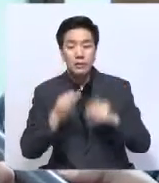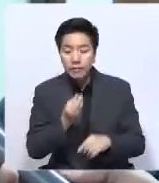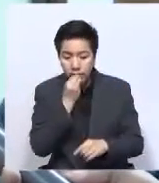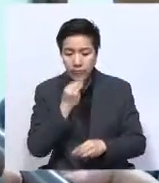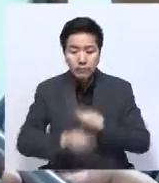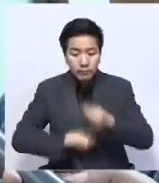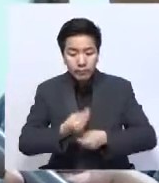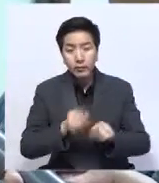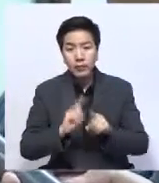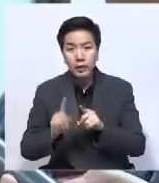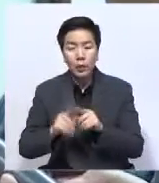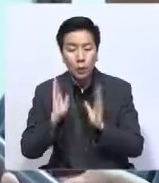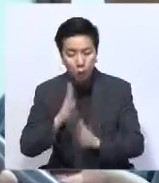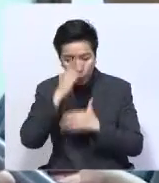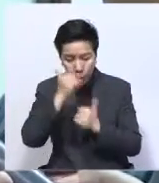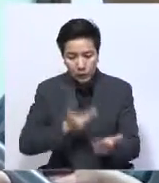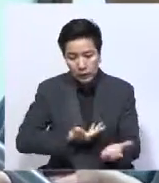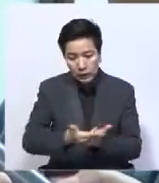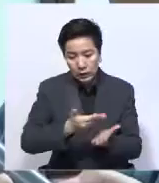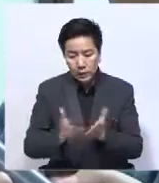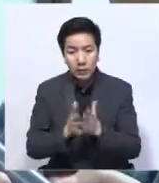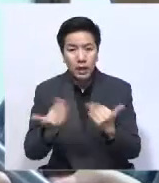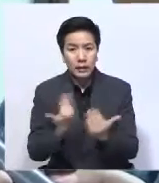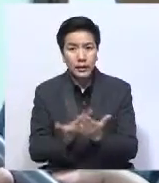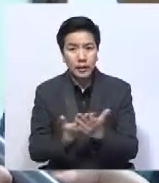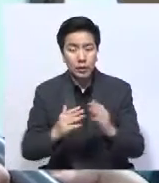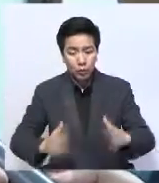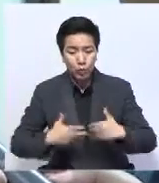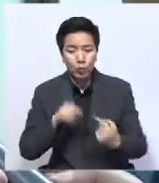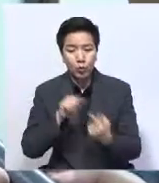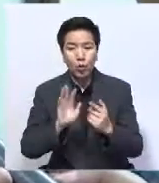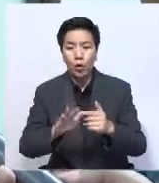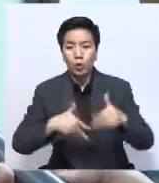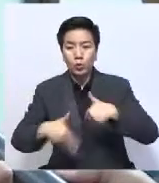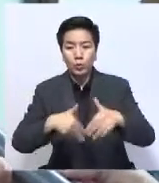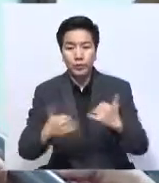หารท้องถิ่นก็ได้รับความนิยมอย่างยิ่งก็เป็นรายได้ที่ไปตกอยู่แก่ชุมชน